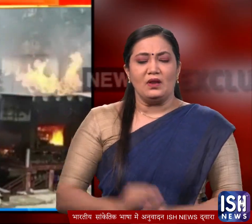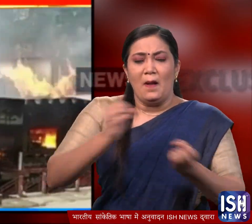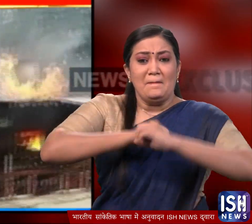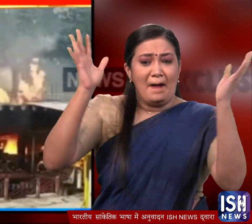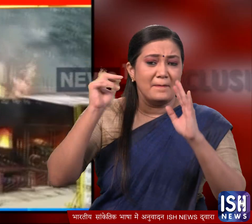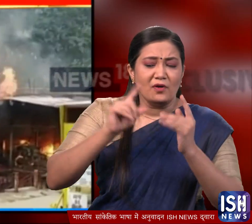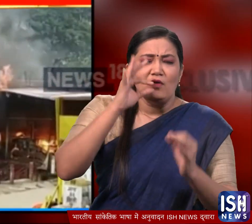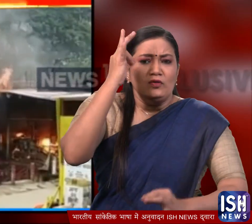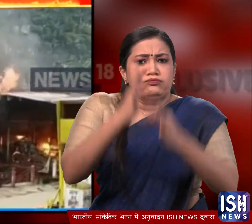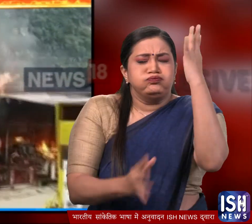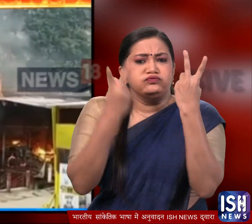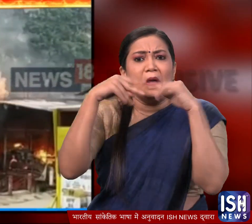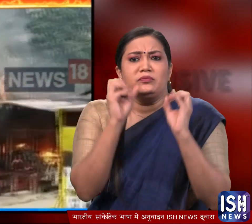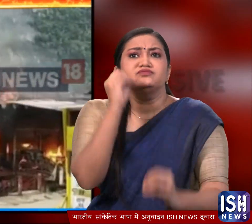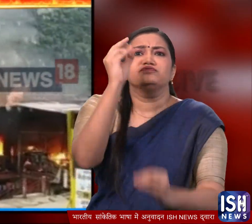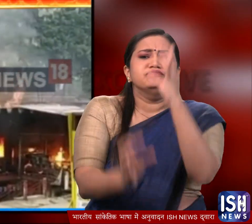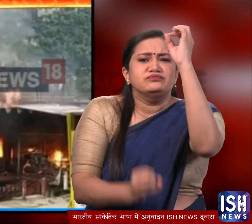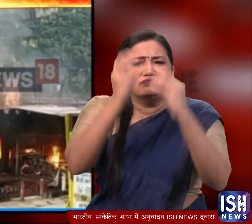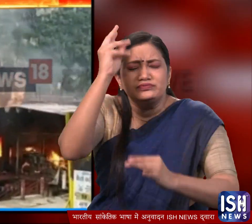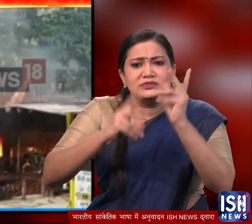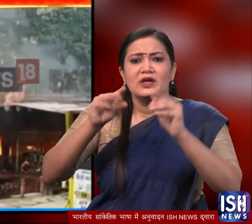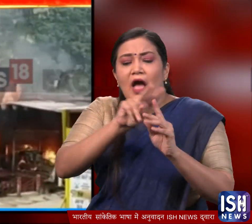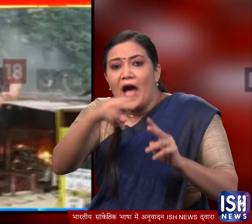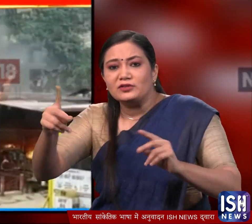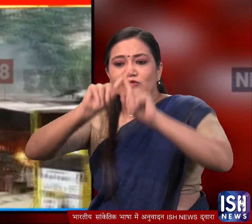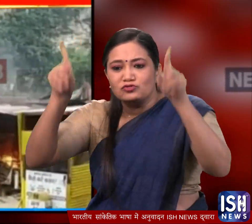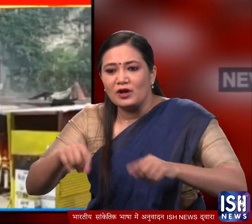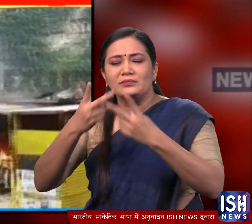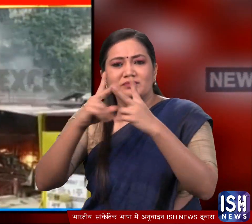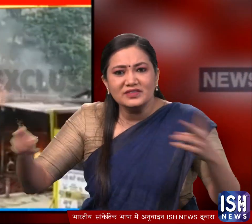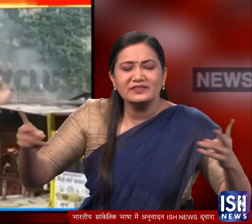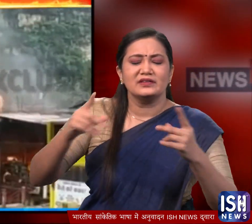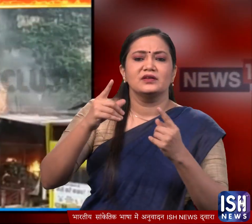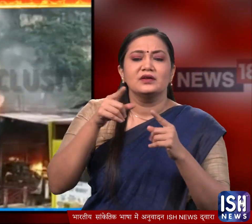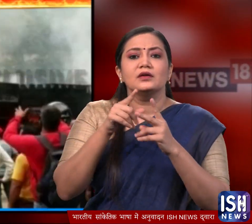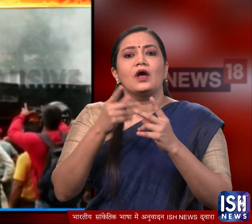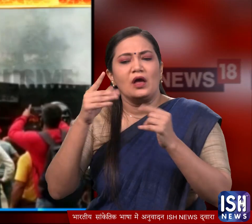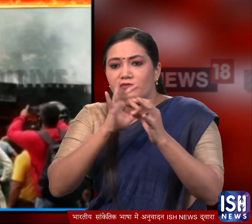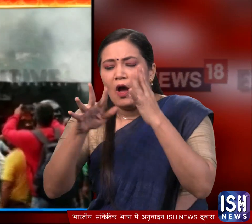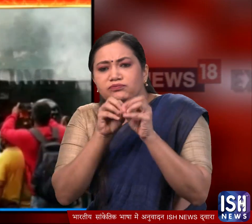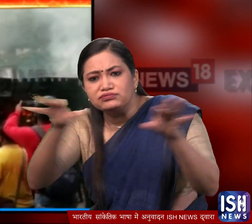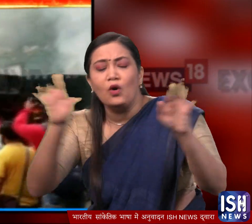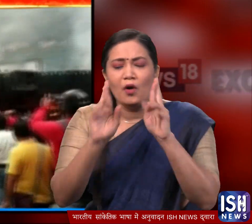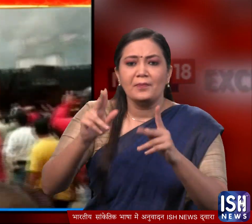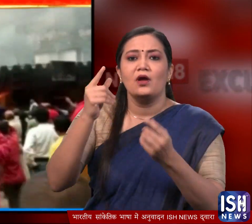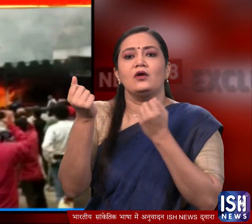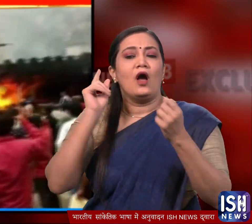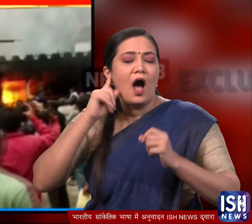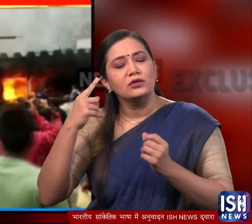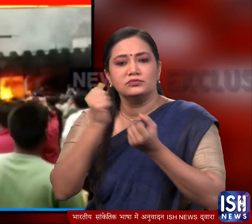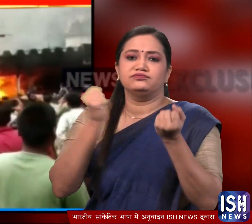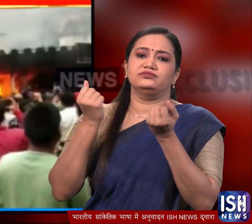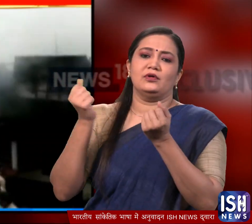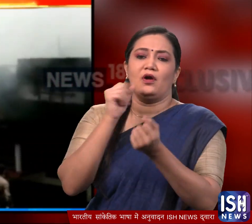धमाके के बाद लपटें और तेजी से फैलीं। इसके बाद आसपास की दूसरी दुकानों में भी आग लगने का खतरा मंडराने लगा। जानकारी मिलते ही फायर ब्रिगेड के